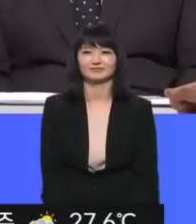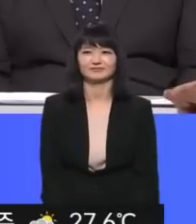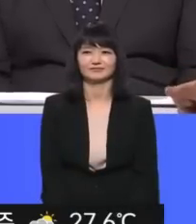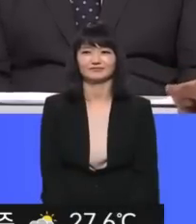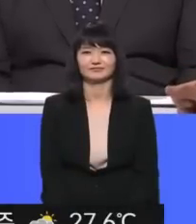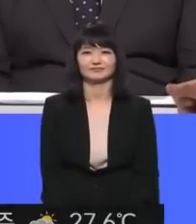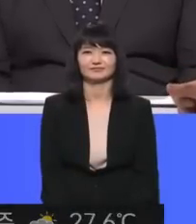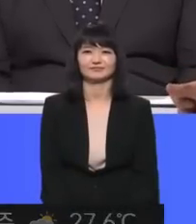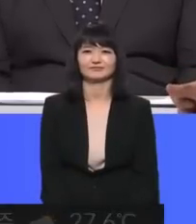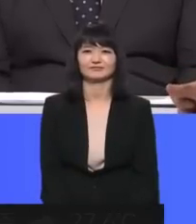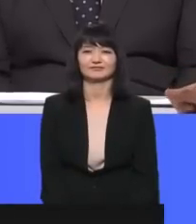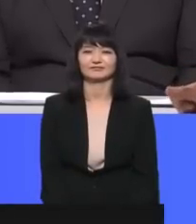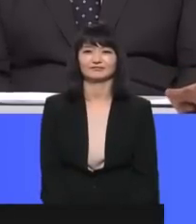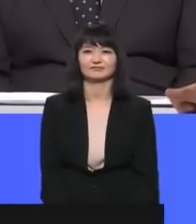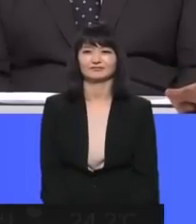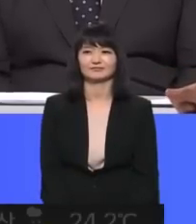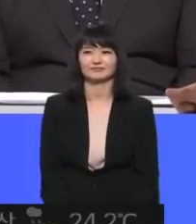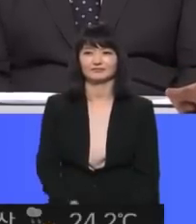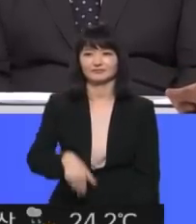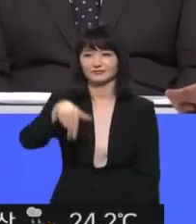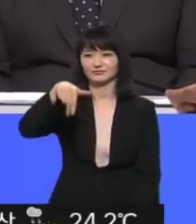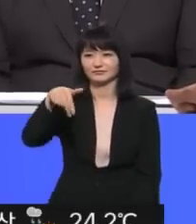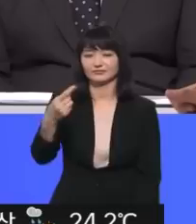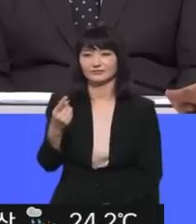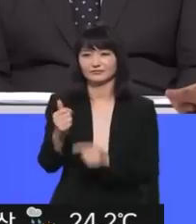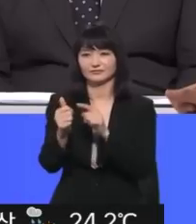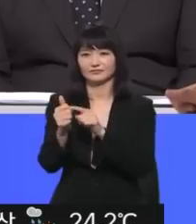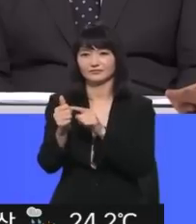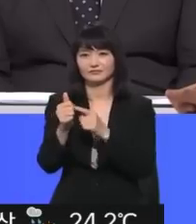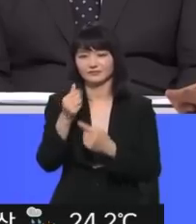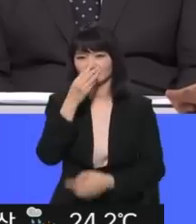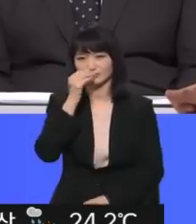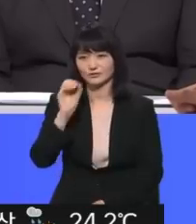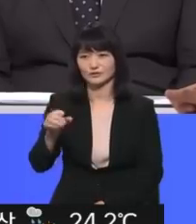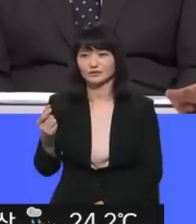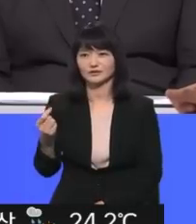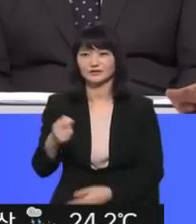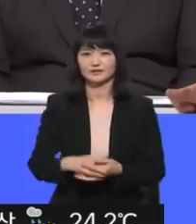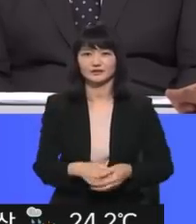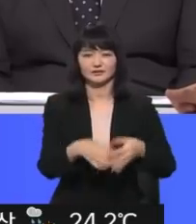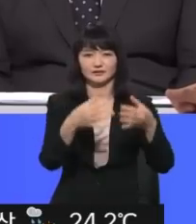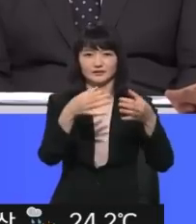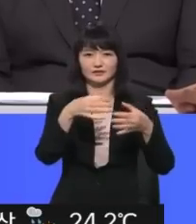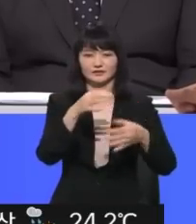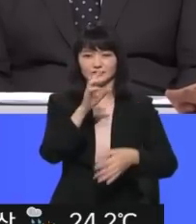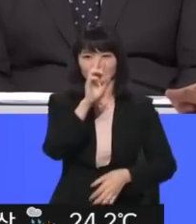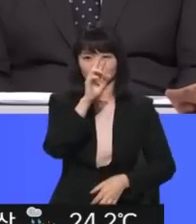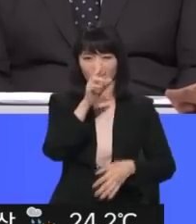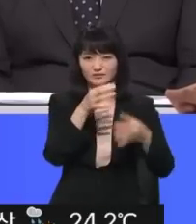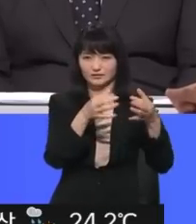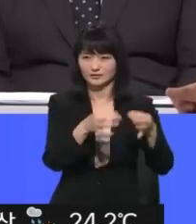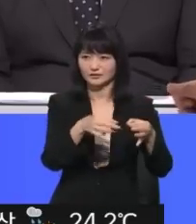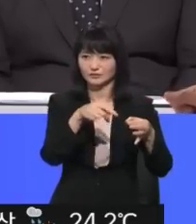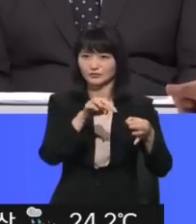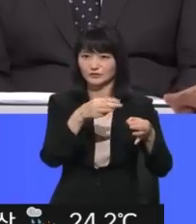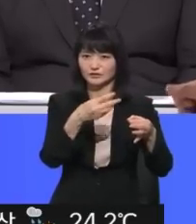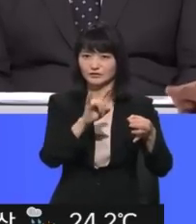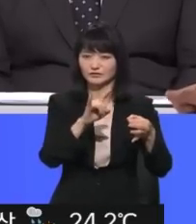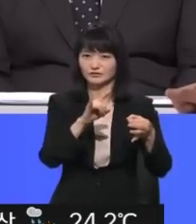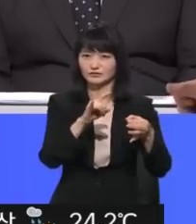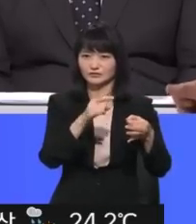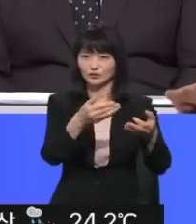조 경 체 졸로 본다 김성태 인 거 줄 거라 본다 9 킴 때문에 맨날 짜증 인데 영화로 기분전환은 쓰게 영어